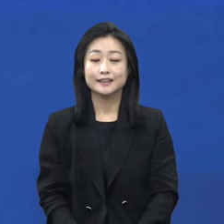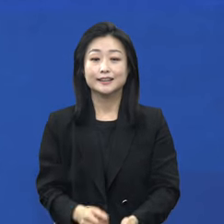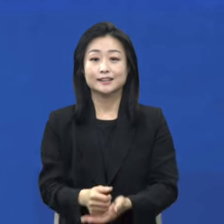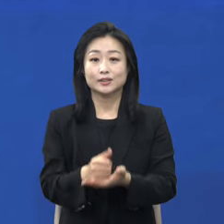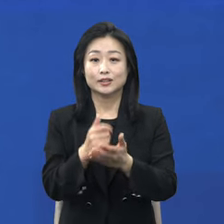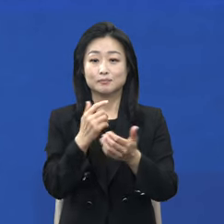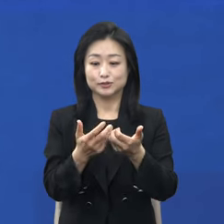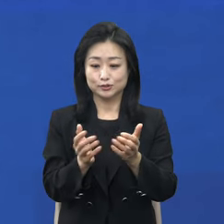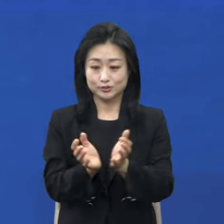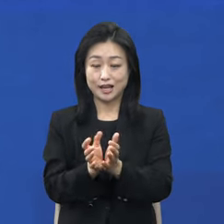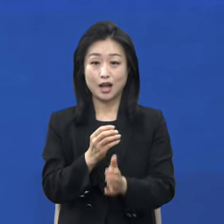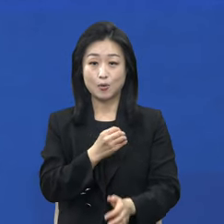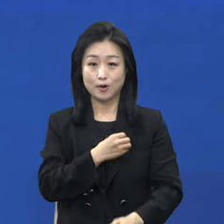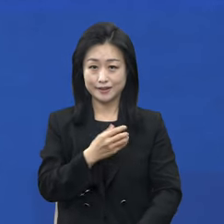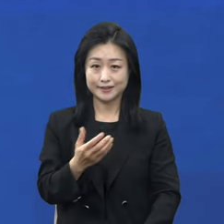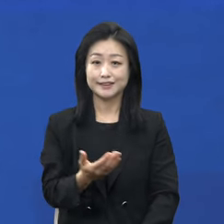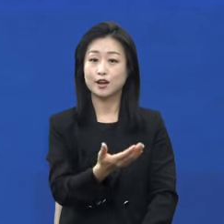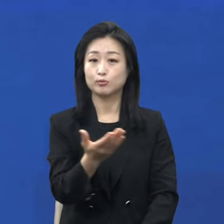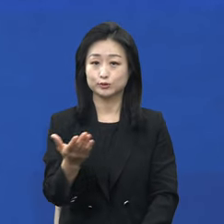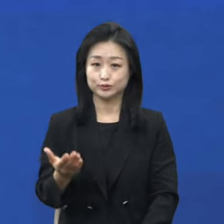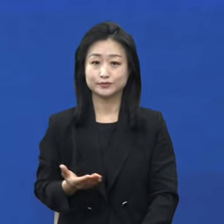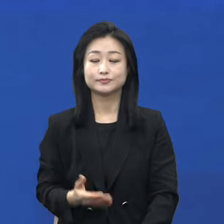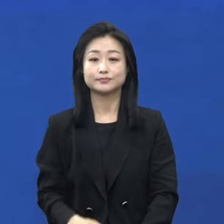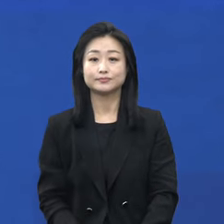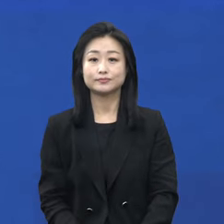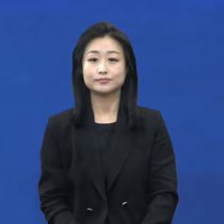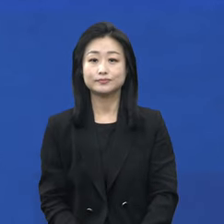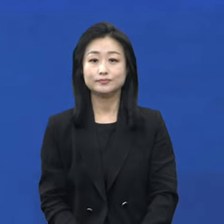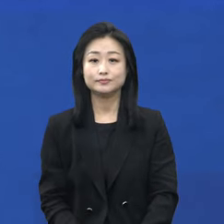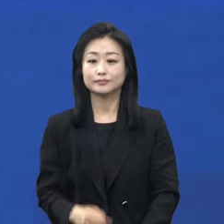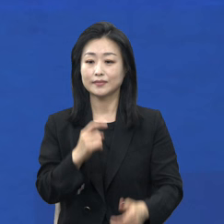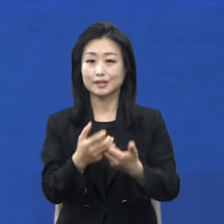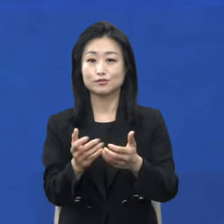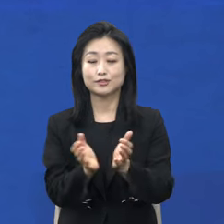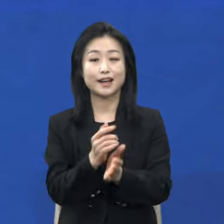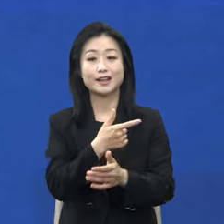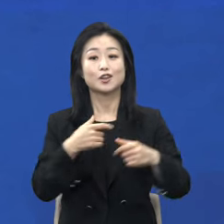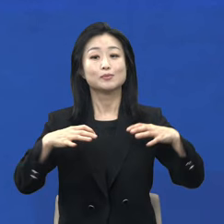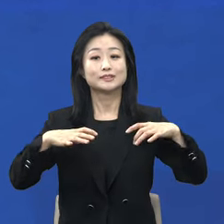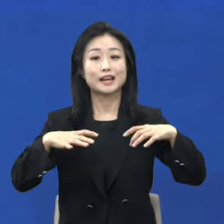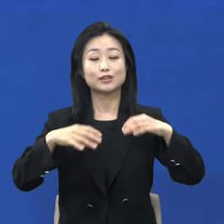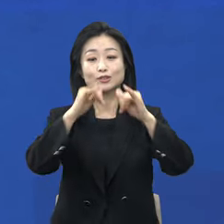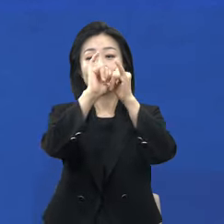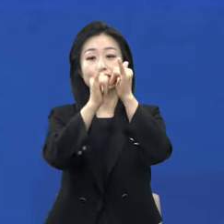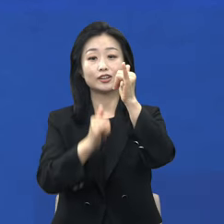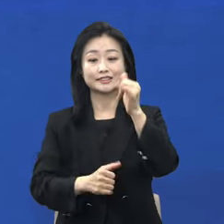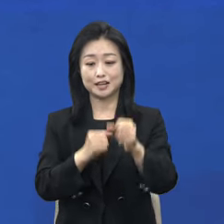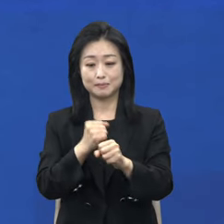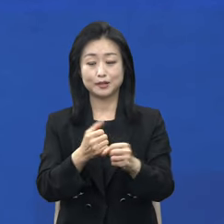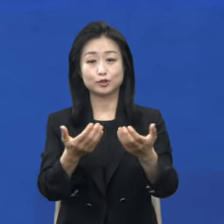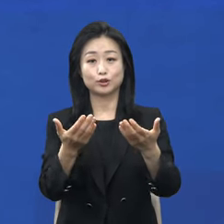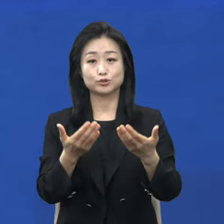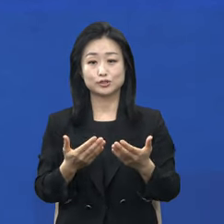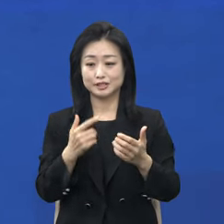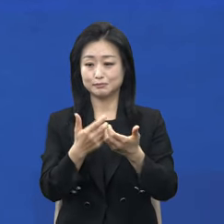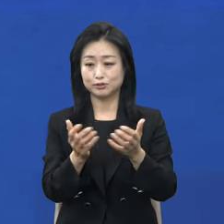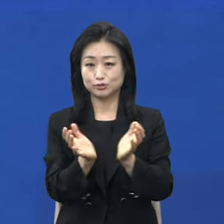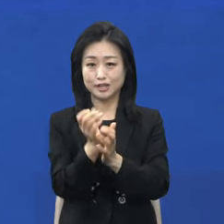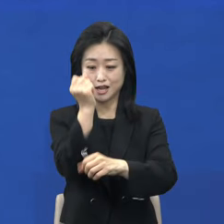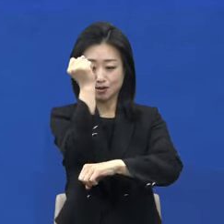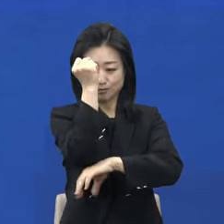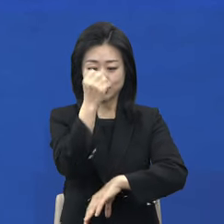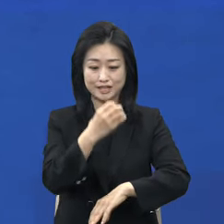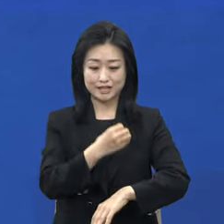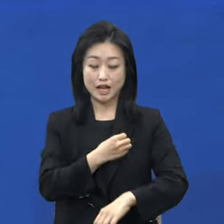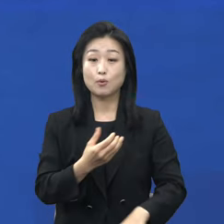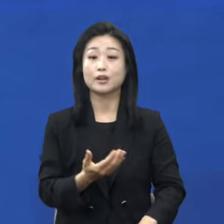존경하는 민주당 당원 동지 여러분, 민주당의 자랑스러운 역사를 만들어 오신 민주당 뿌리 당원